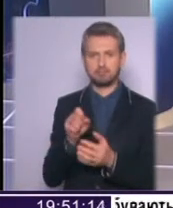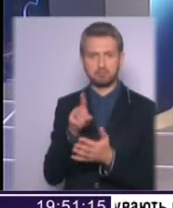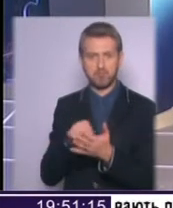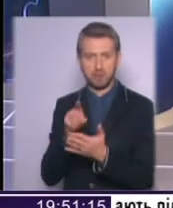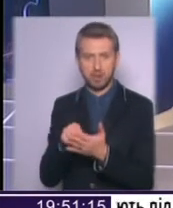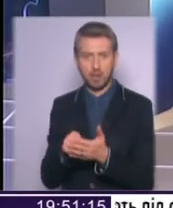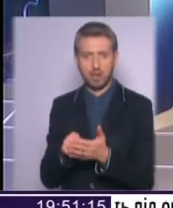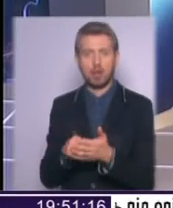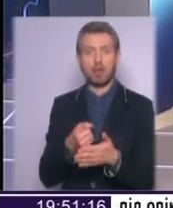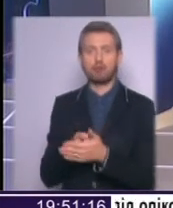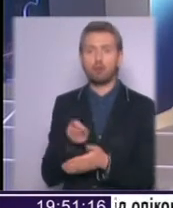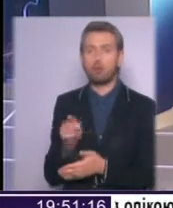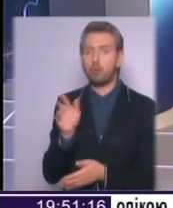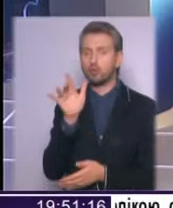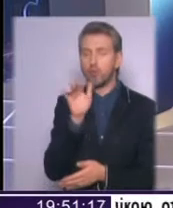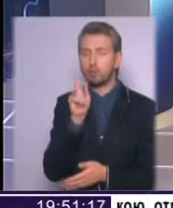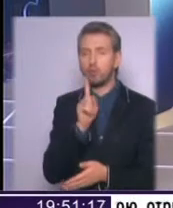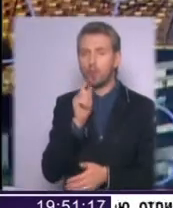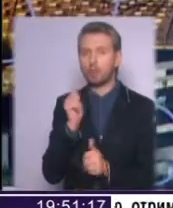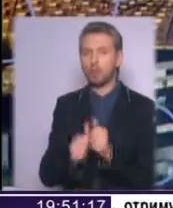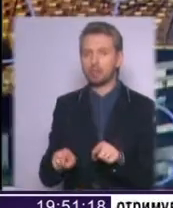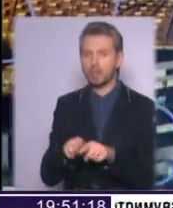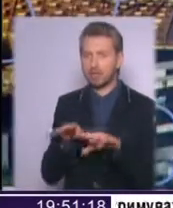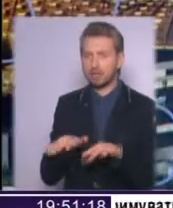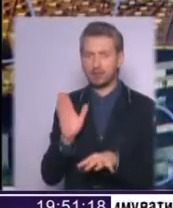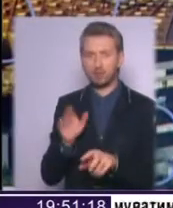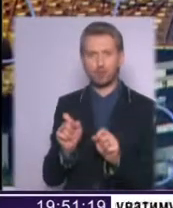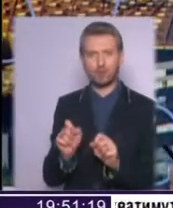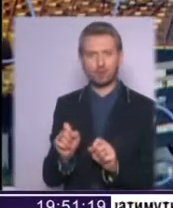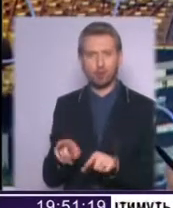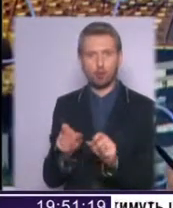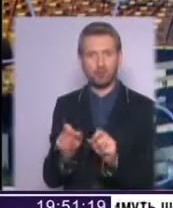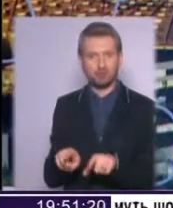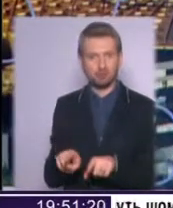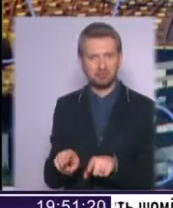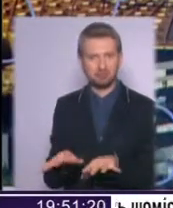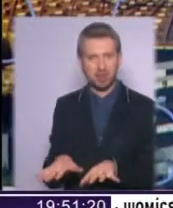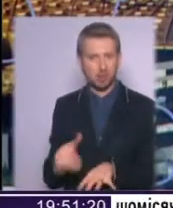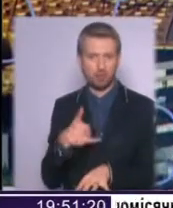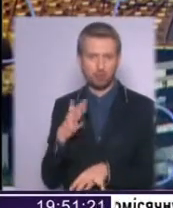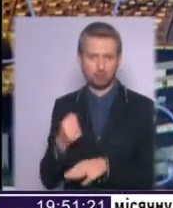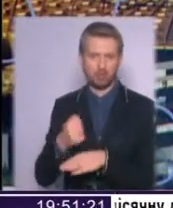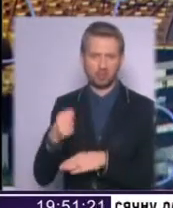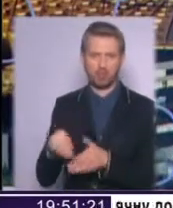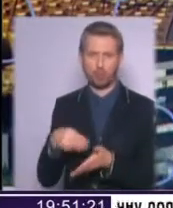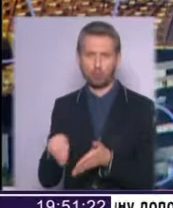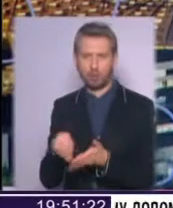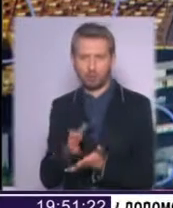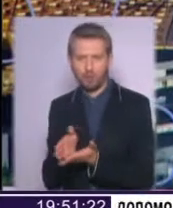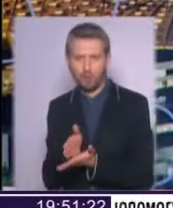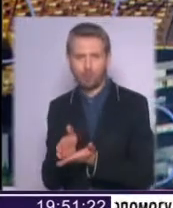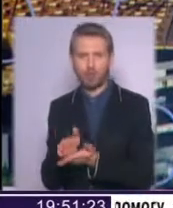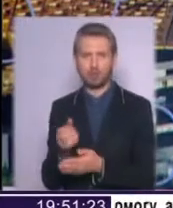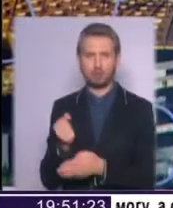що до того часу, поки кожне таке місце буде золотим дном, у нас і будуть призначатися, там куплятися ці посади,